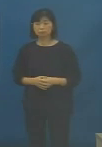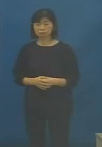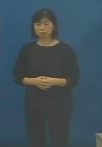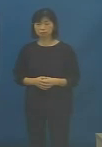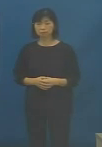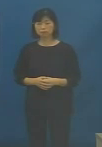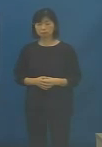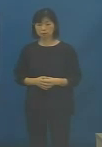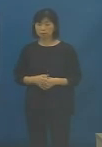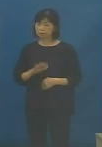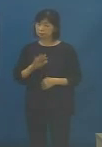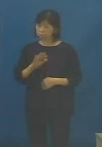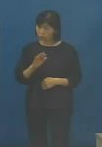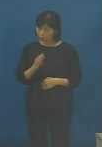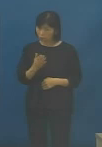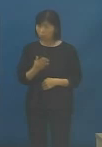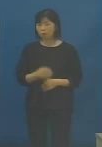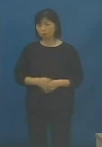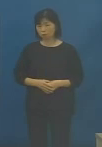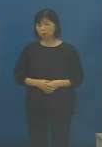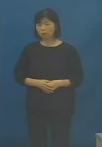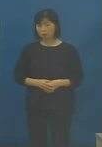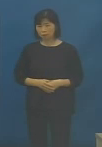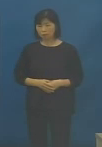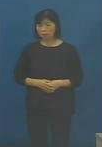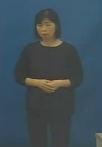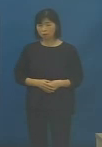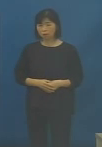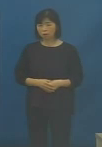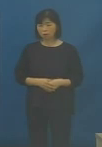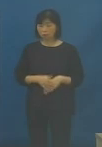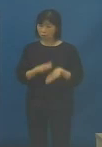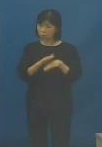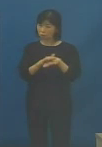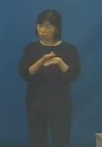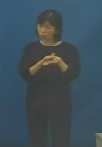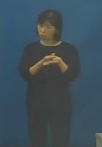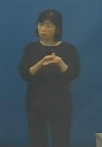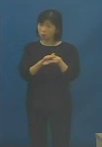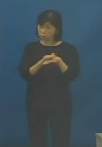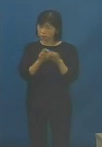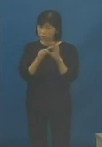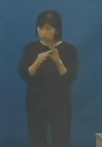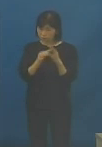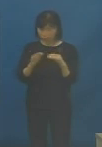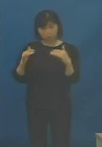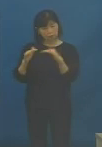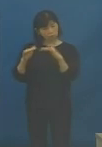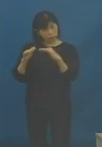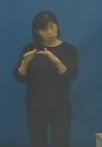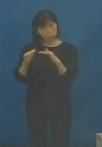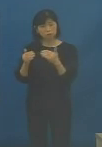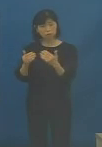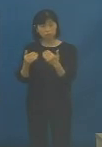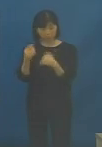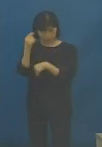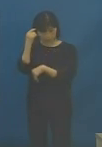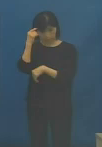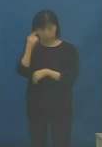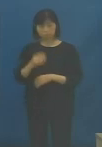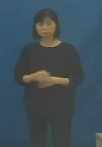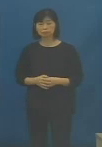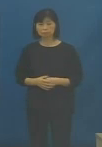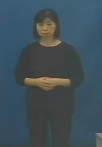でも、こうした移行について議論する値打ちというのはあり得るんだろうと思います。でそれ